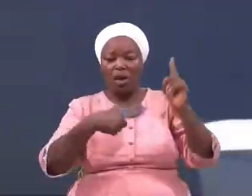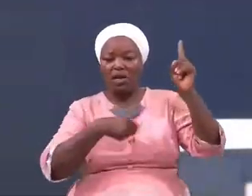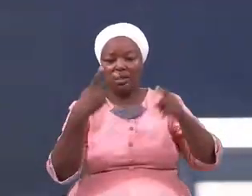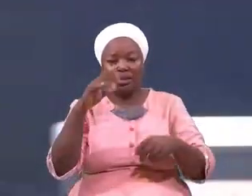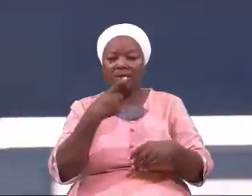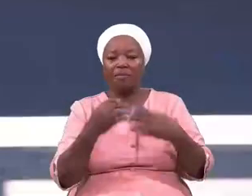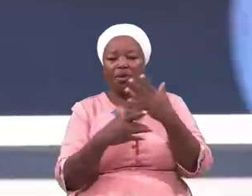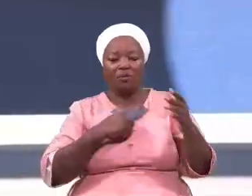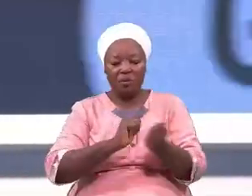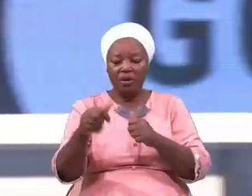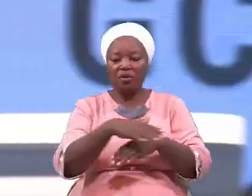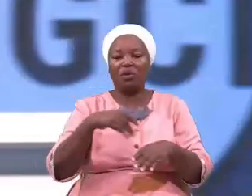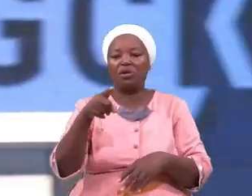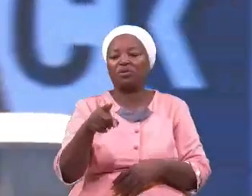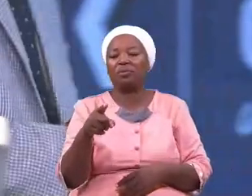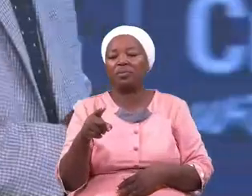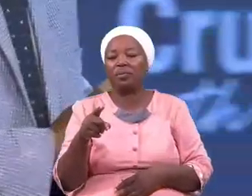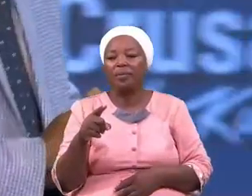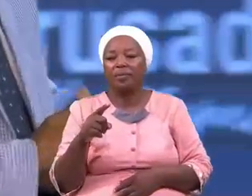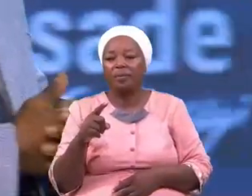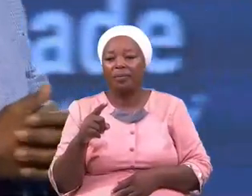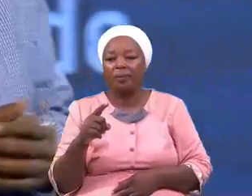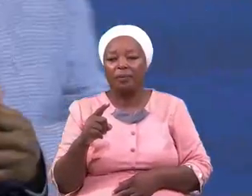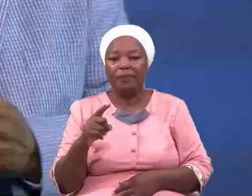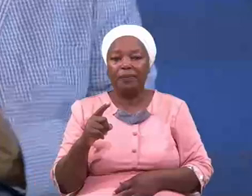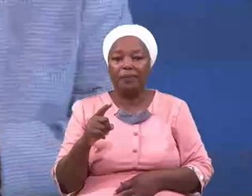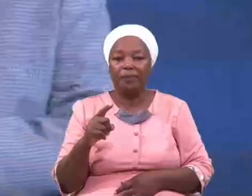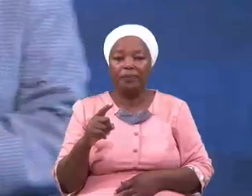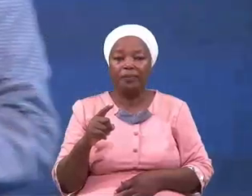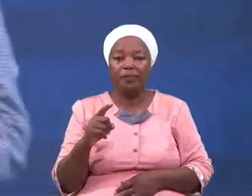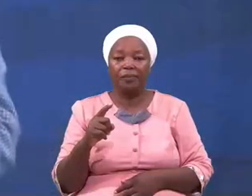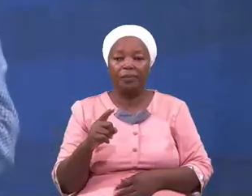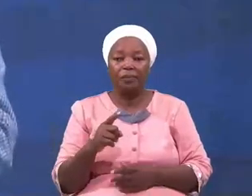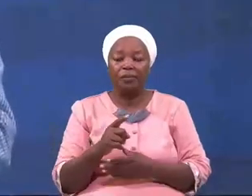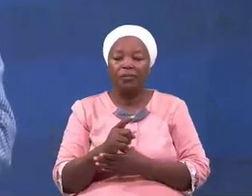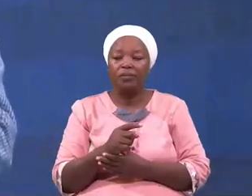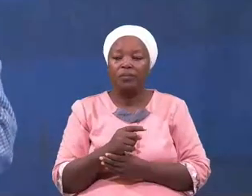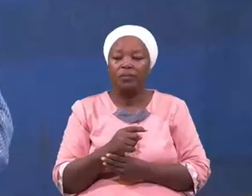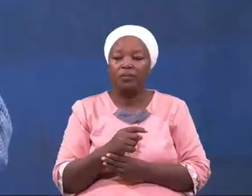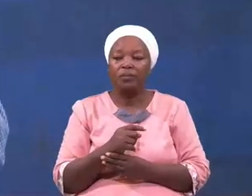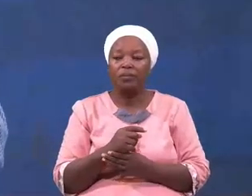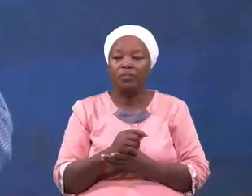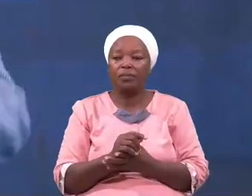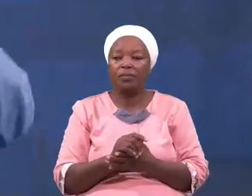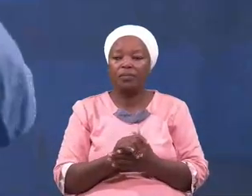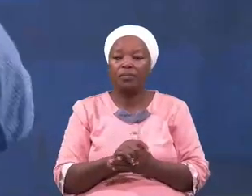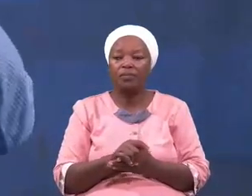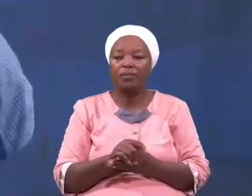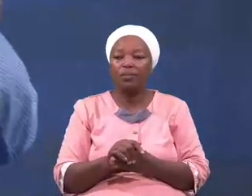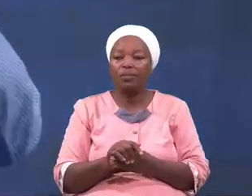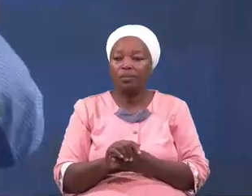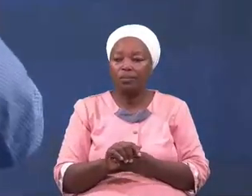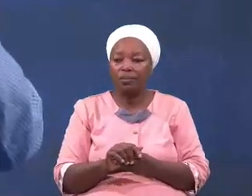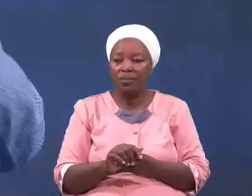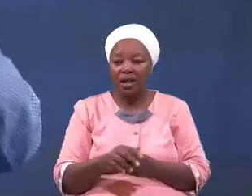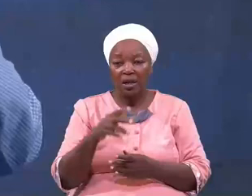Ils disent que quel que soit le péché qu'on commet, le mal qu'on fait, que Dieu ne voit pas cela, il ne regarde que le sang. Que parce qu'il a dit que je verrai le sang, je